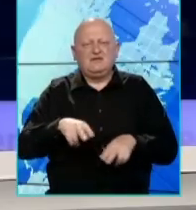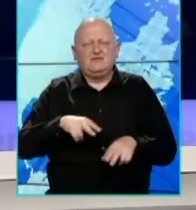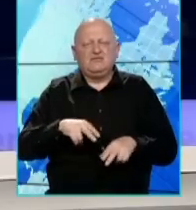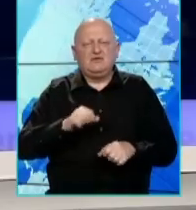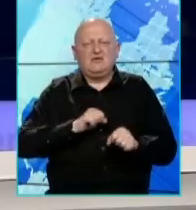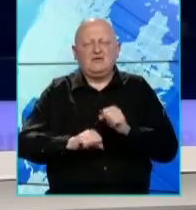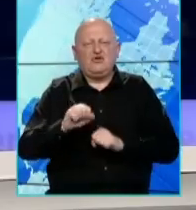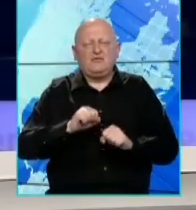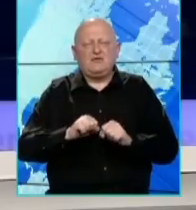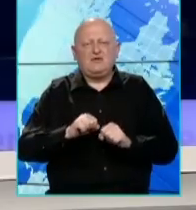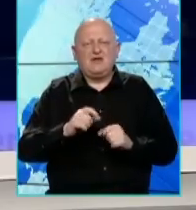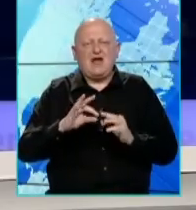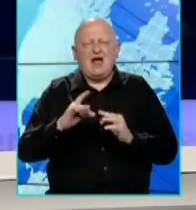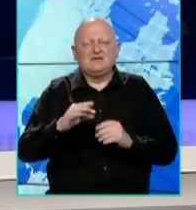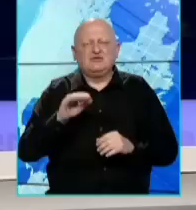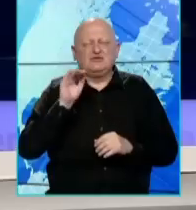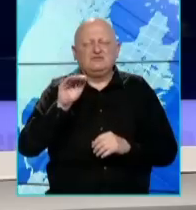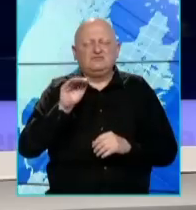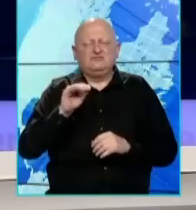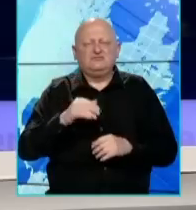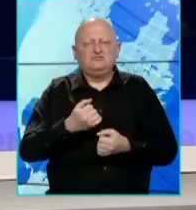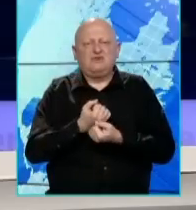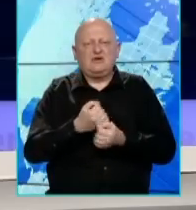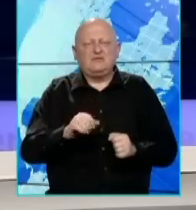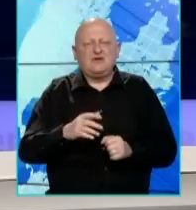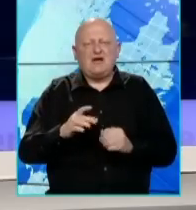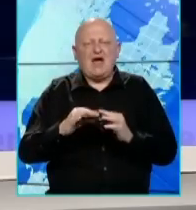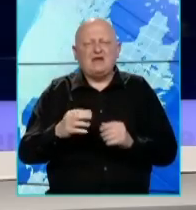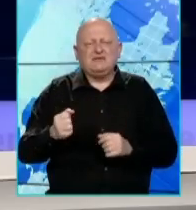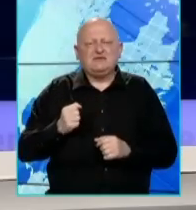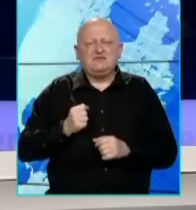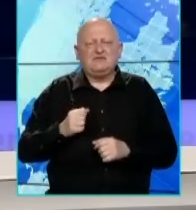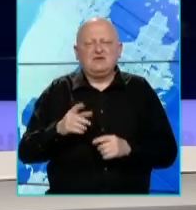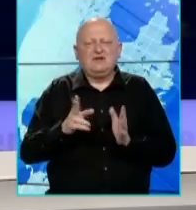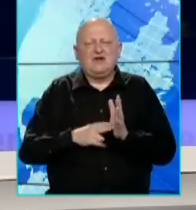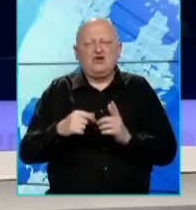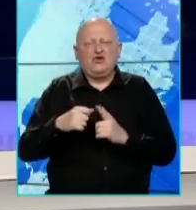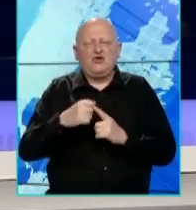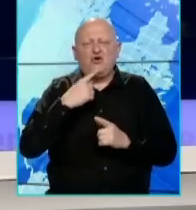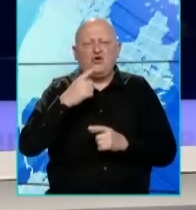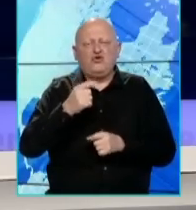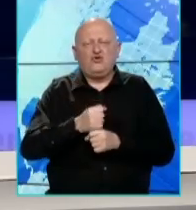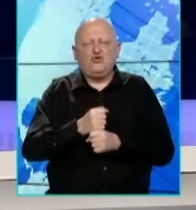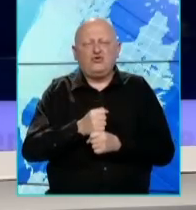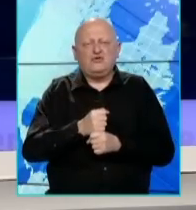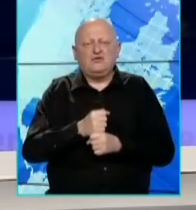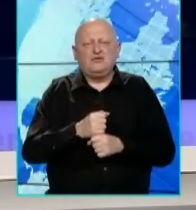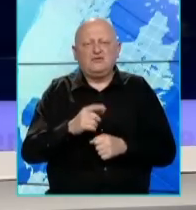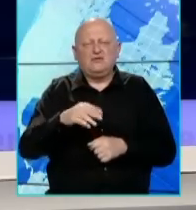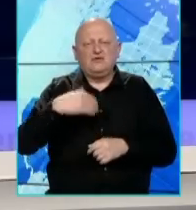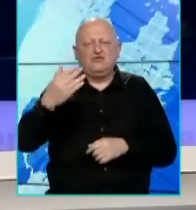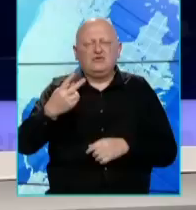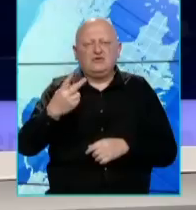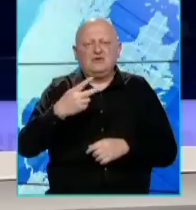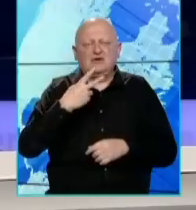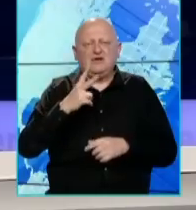Ministarstva odbrane. Azerbejdžan je najavio da će amnestirati armenske borce iz Nagorno-Karabaha, koji to učine. Erevan, sa druge